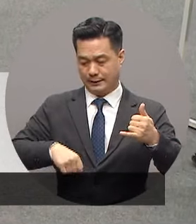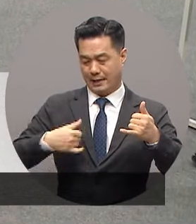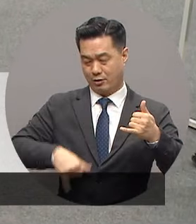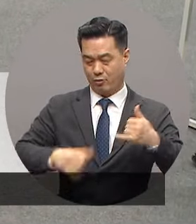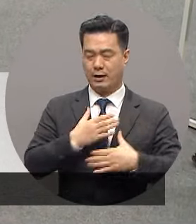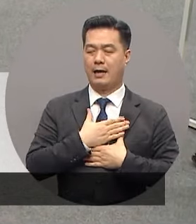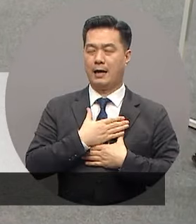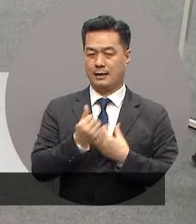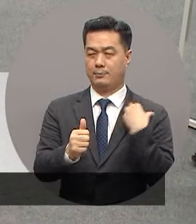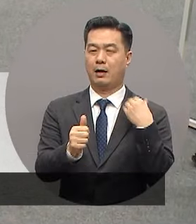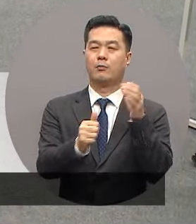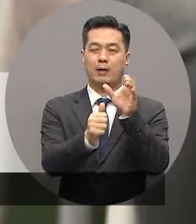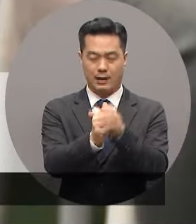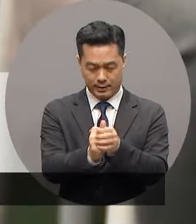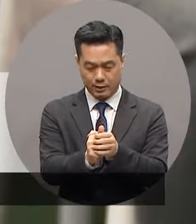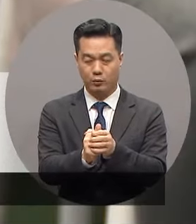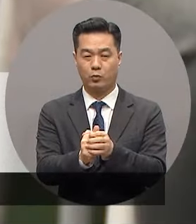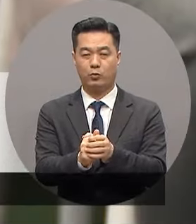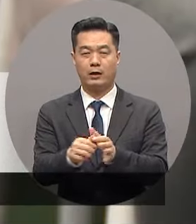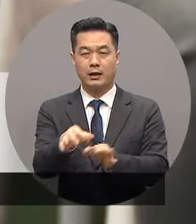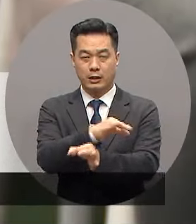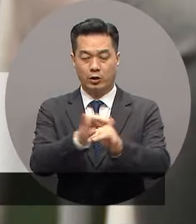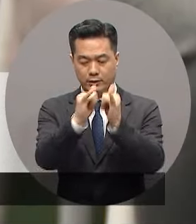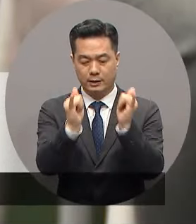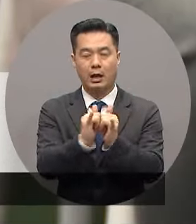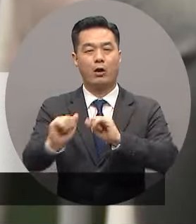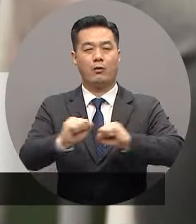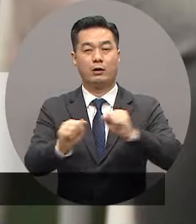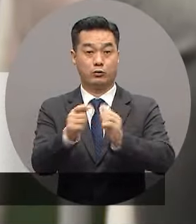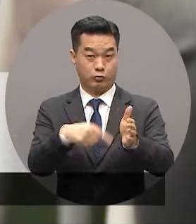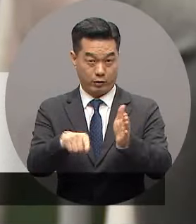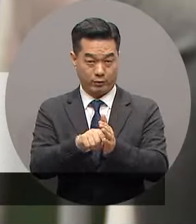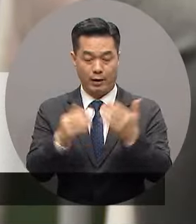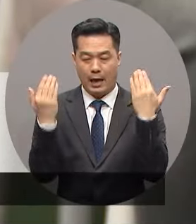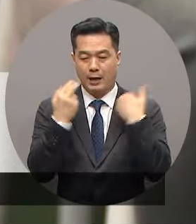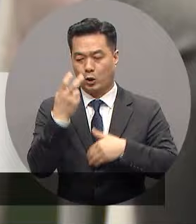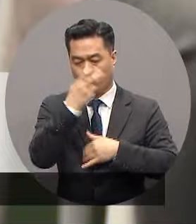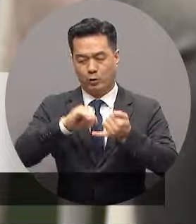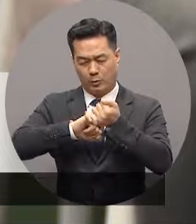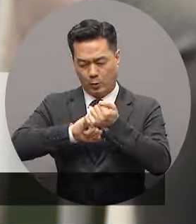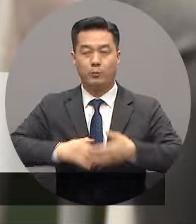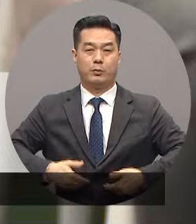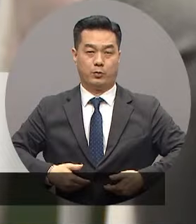안심하고 맡기고 마음껏 경제사회 활동을 하려면 학교 돌봄이 꼭